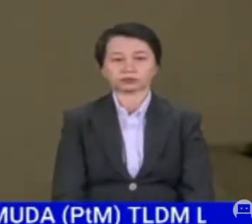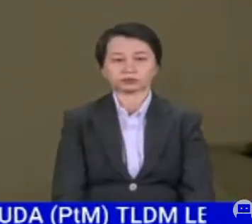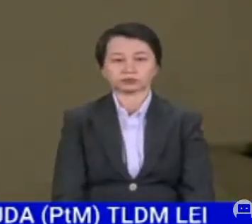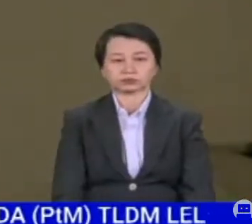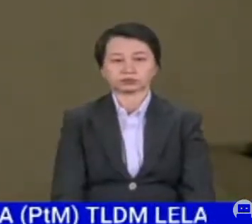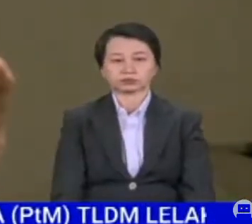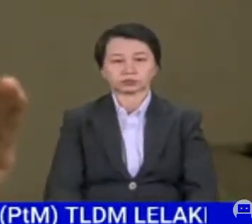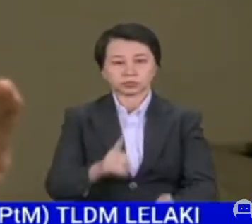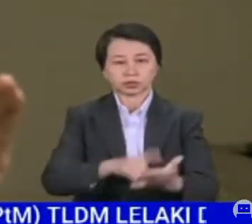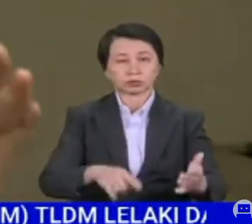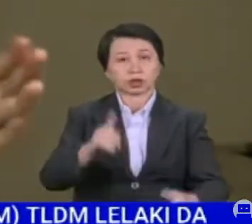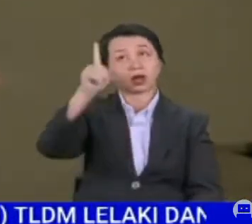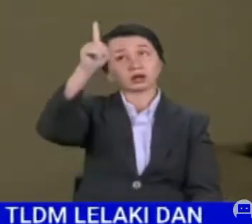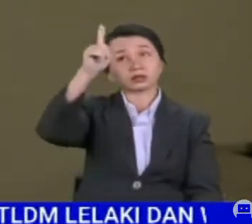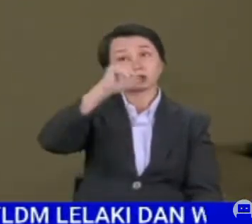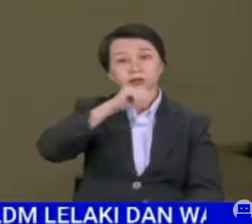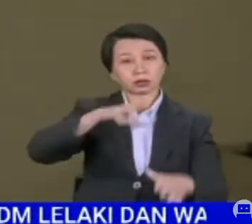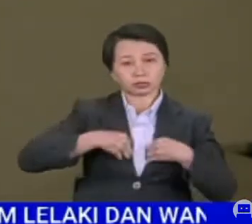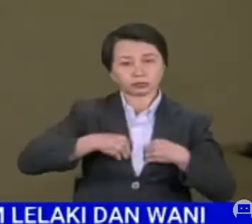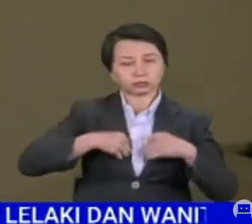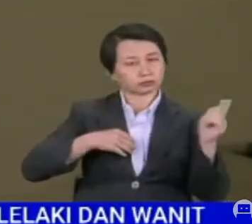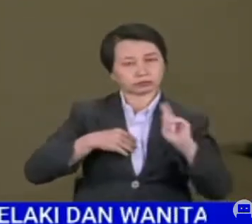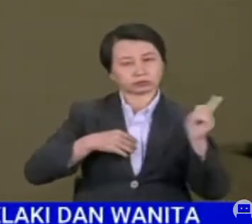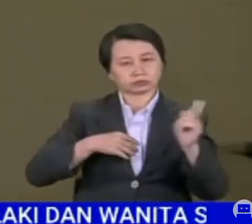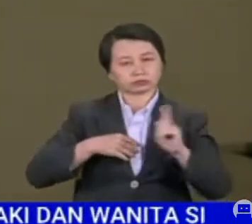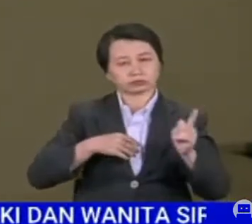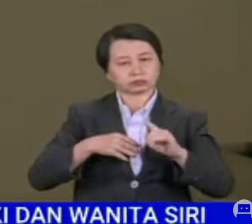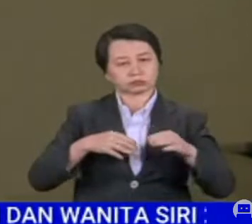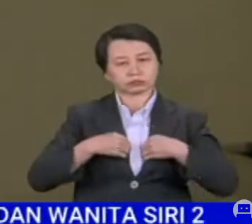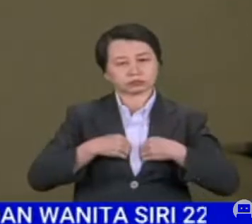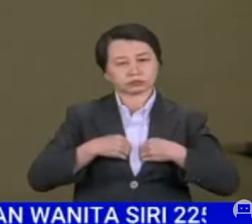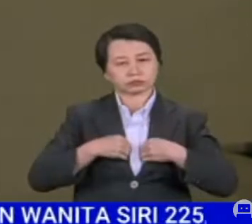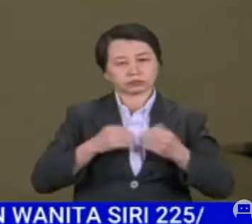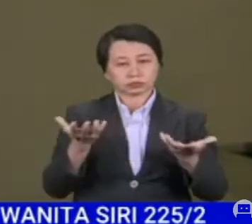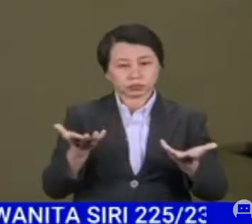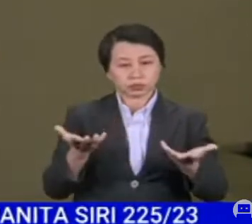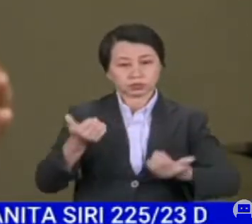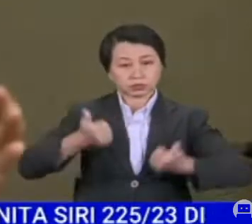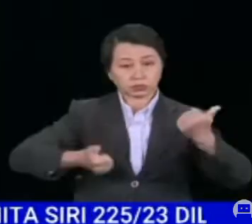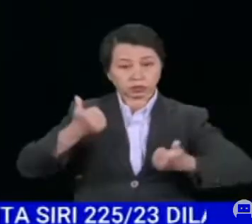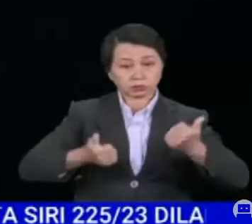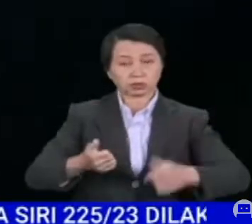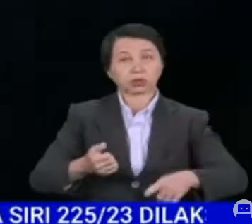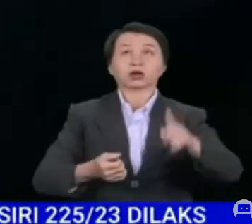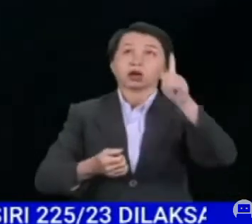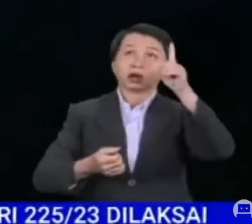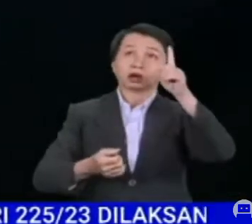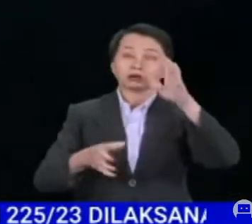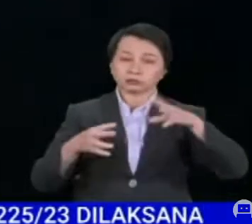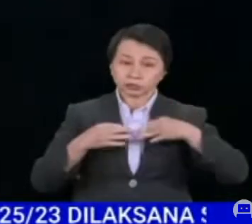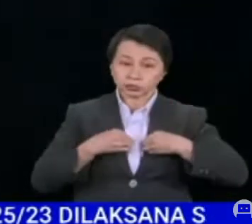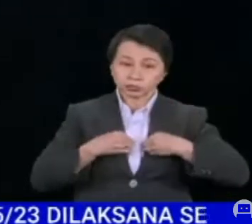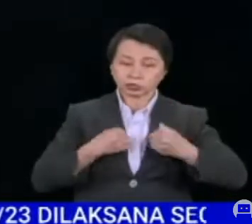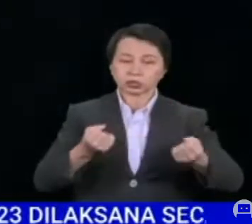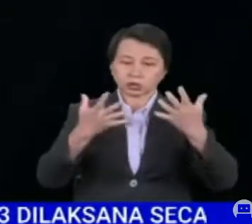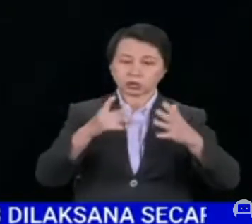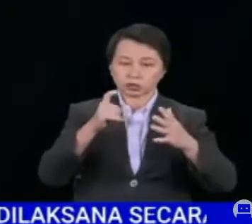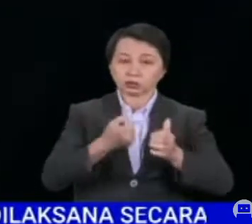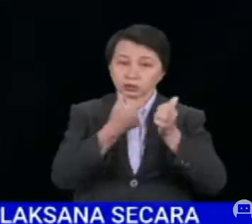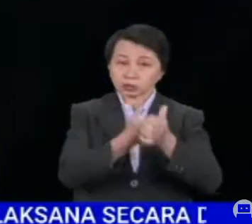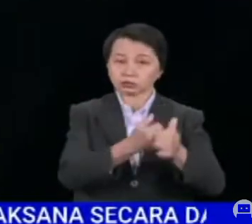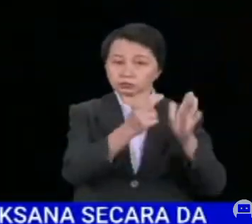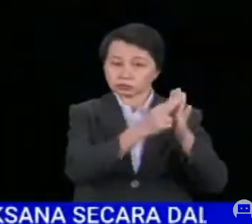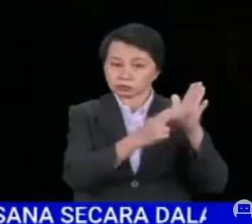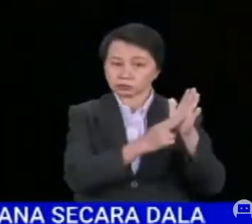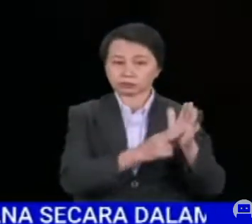Allah tak redha, benda tak setuju. So sama ada benda tu Allah redha, ramai patuh syariah boleh